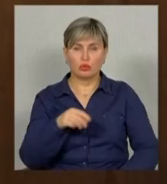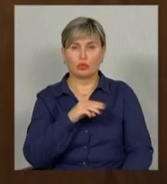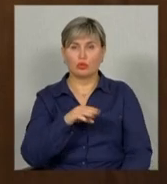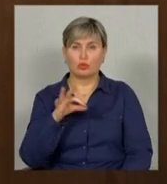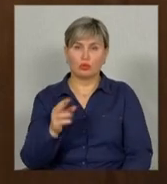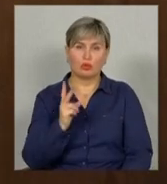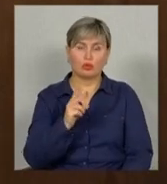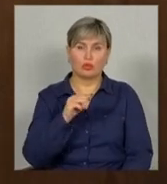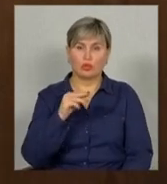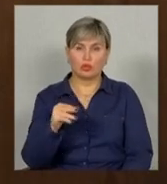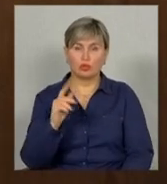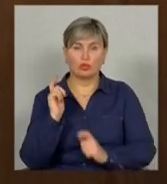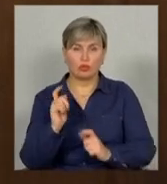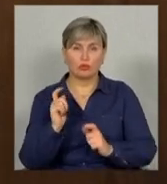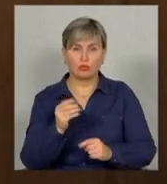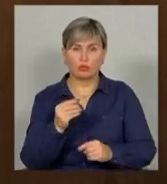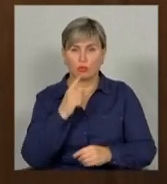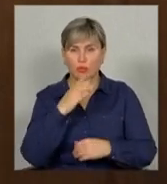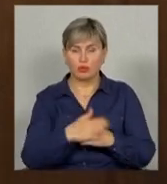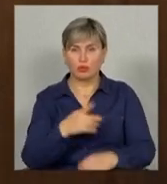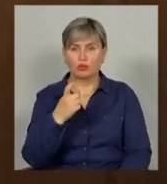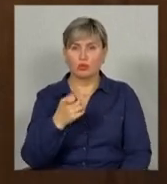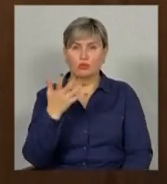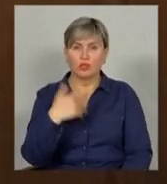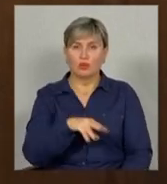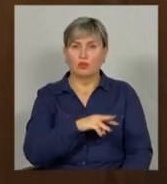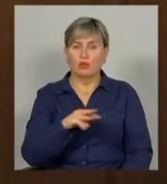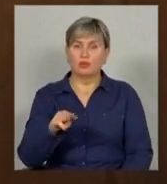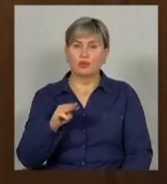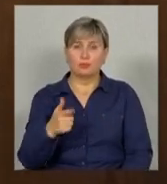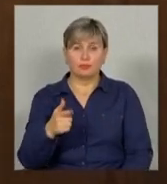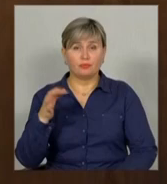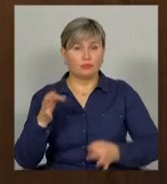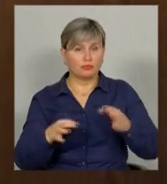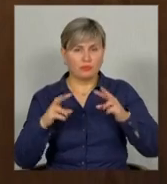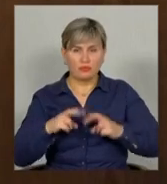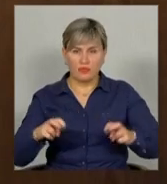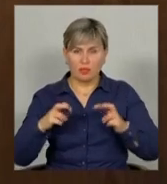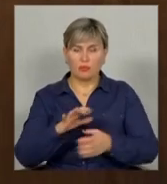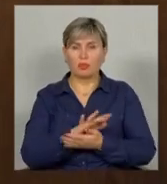КТЖ грузовые перевозки в сумме почти 150 миллионов тенге. Но судебное расследование продолжается.